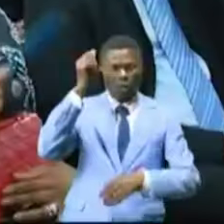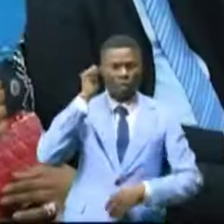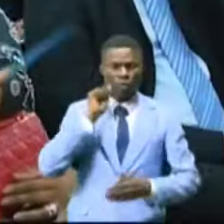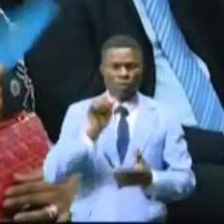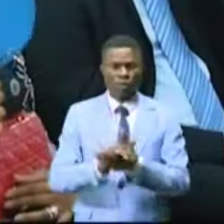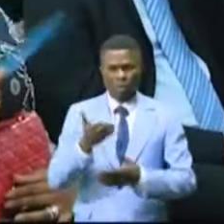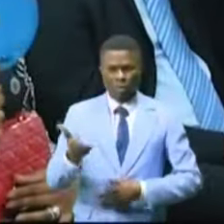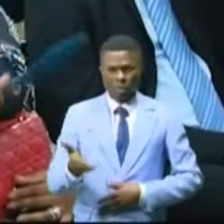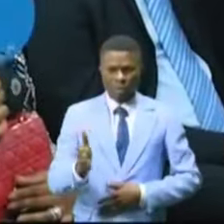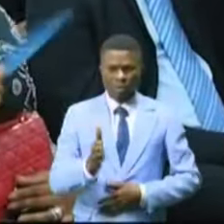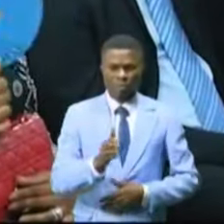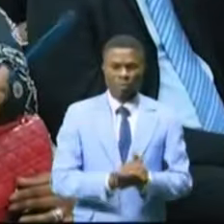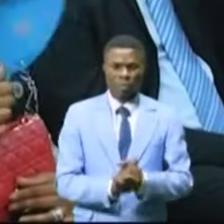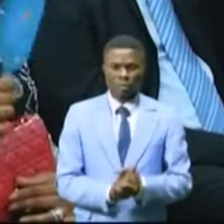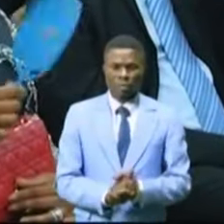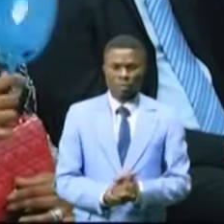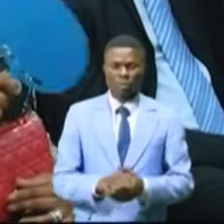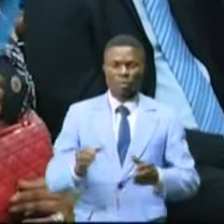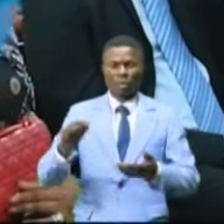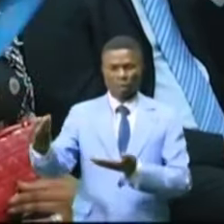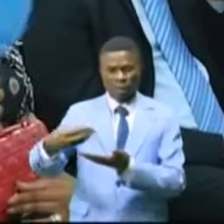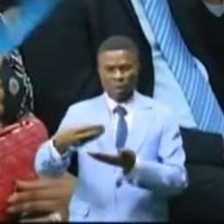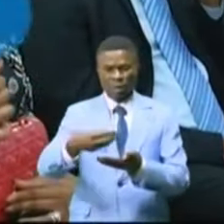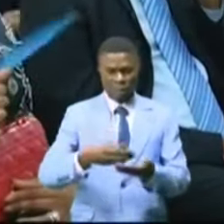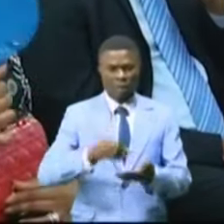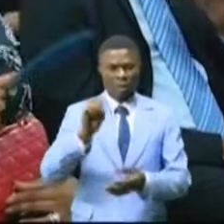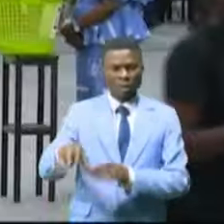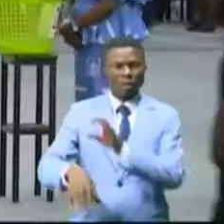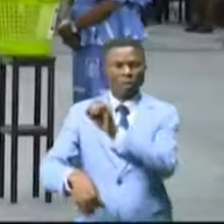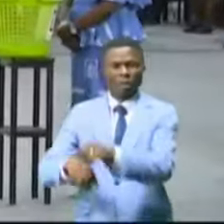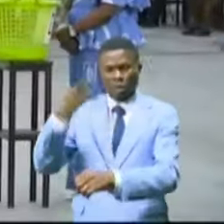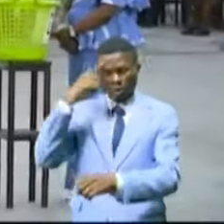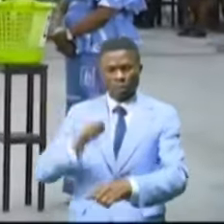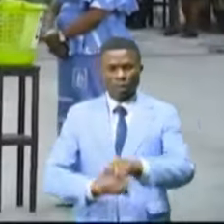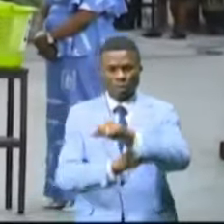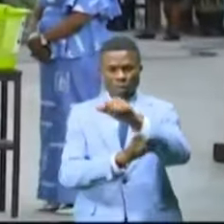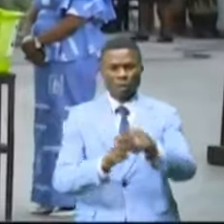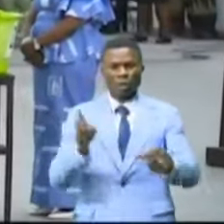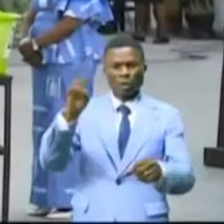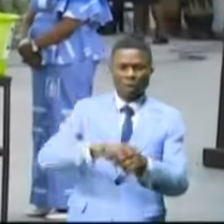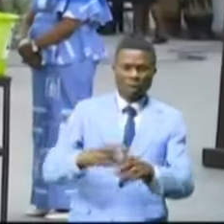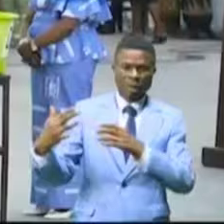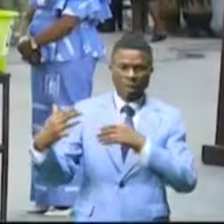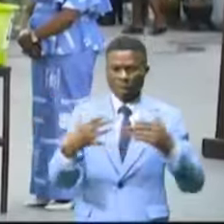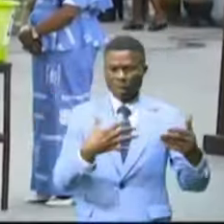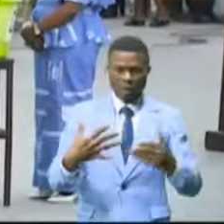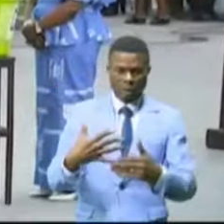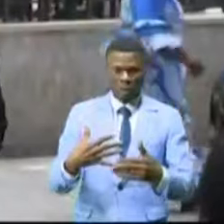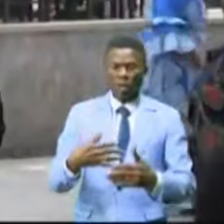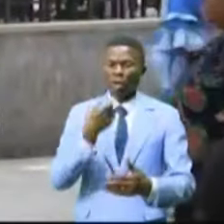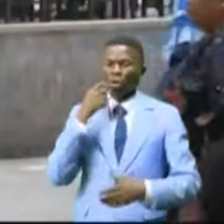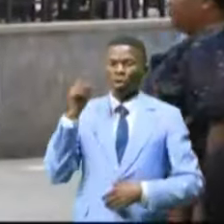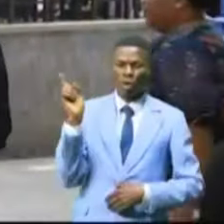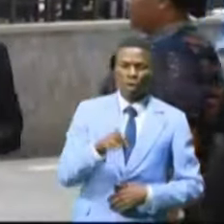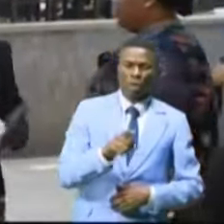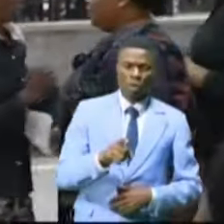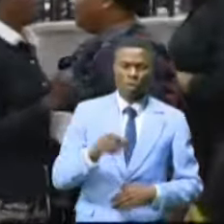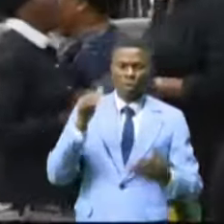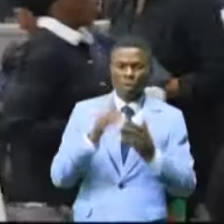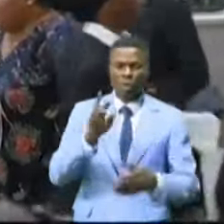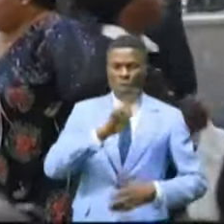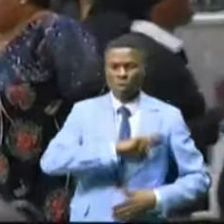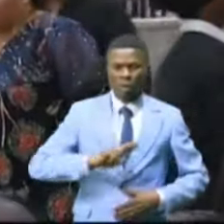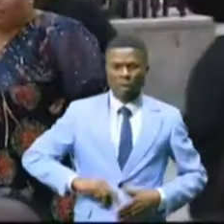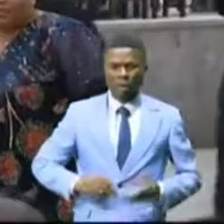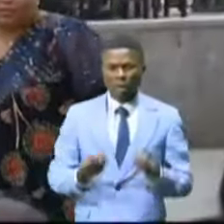positive. Une collecte de fonds a été faite pour soutenir les victimes de la guerre imposée à la République démocratique